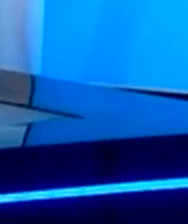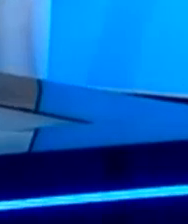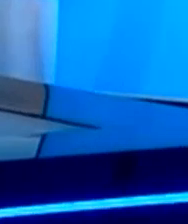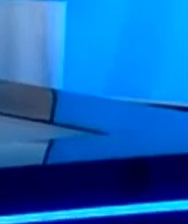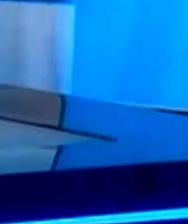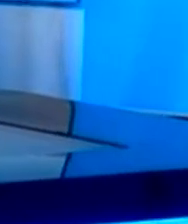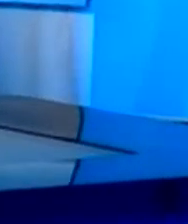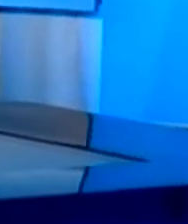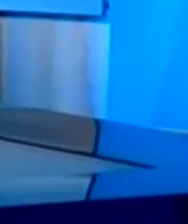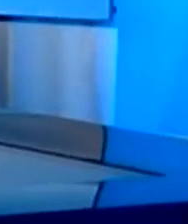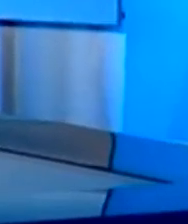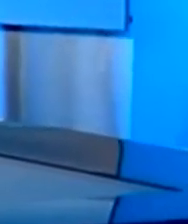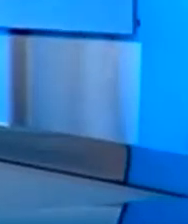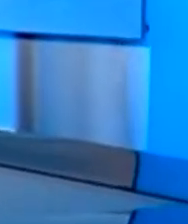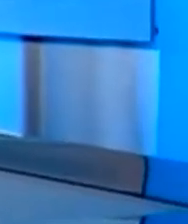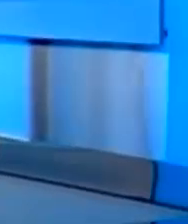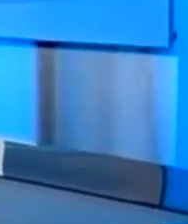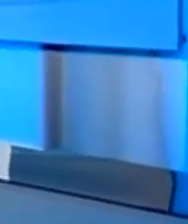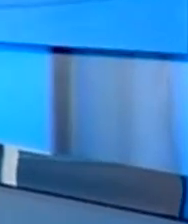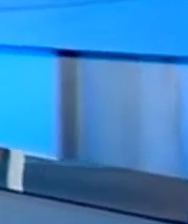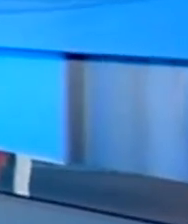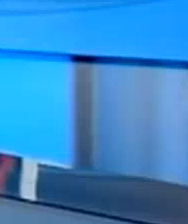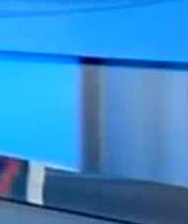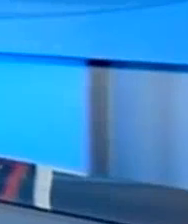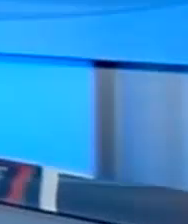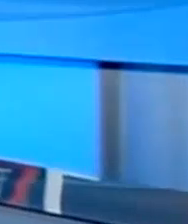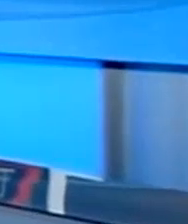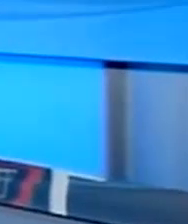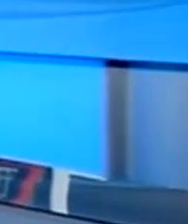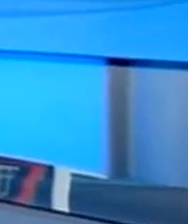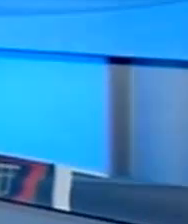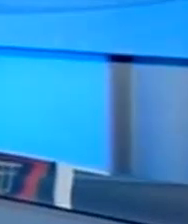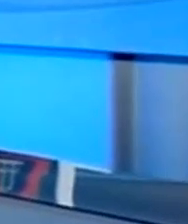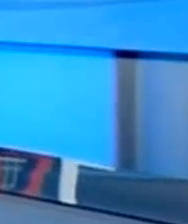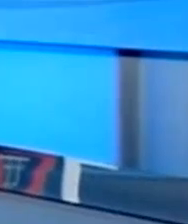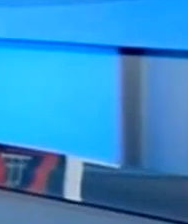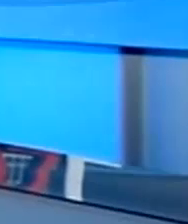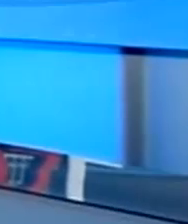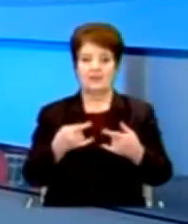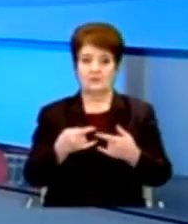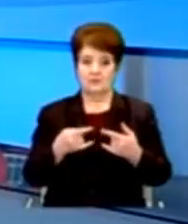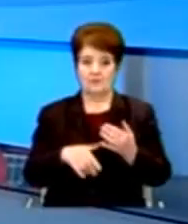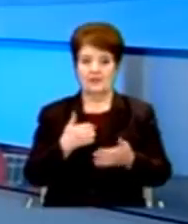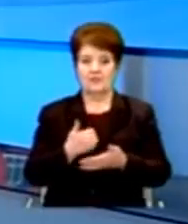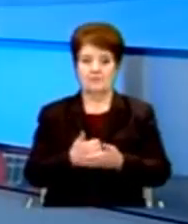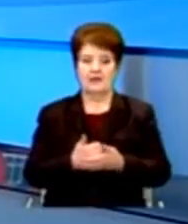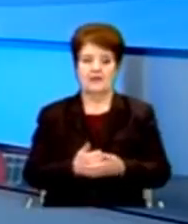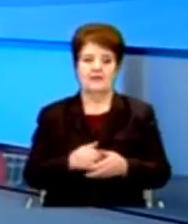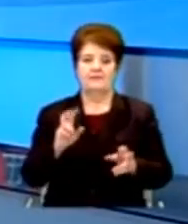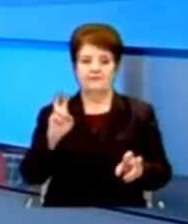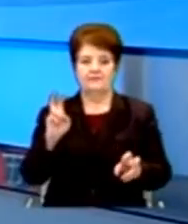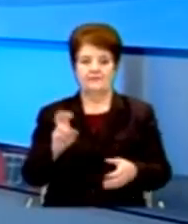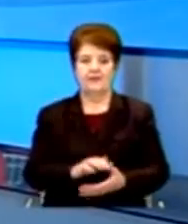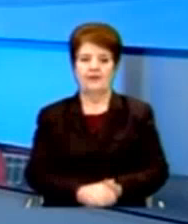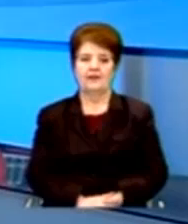Victoria Colesnic vă prezintă Telejurnalul. Bună seara și bine v-am regăsit la Telejurnal. Iată principalele subiectele